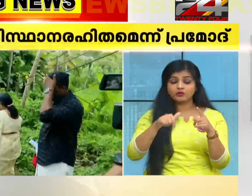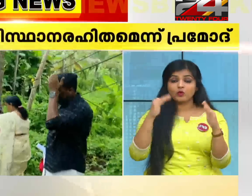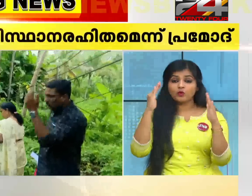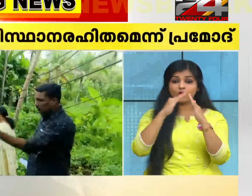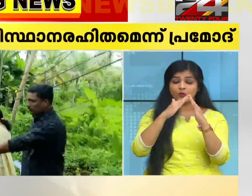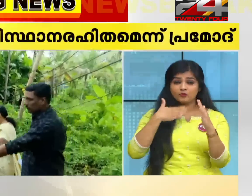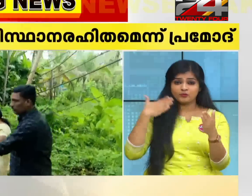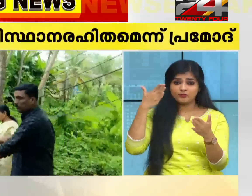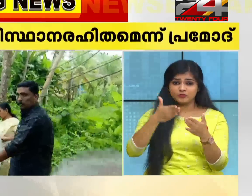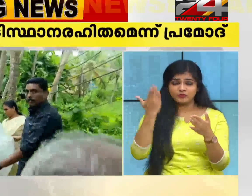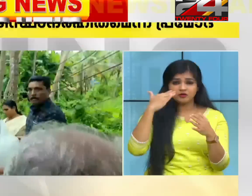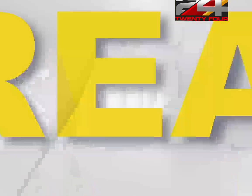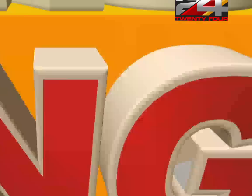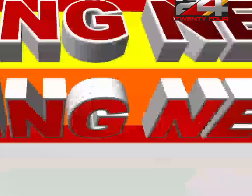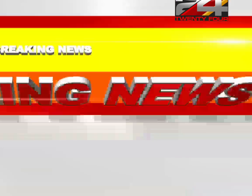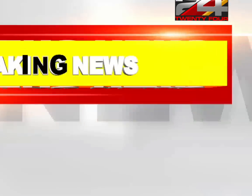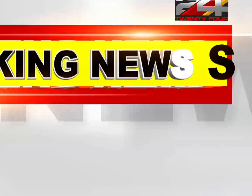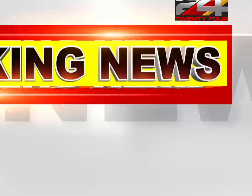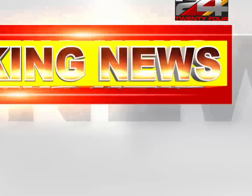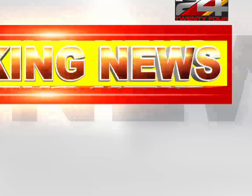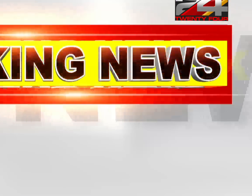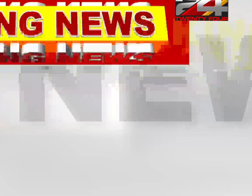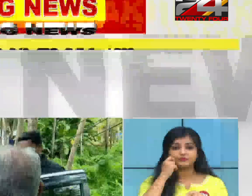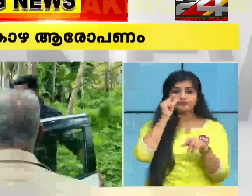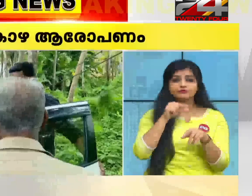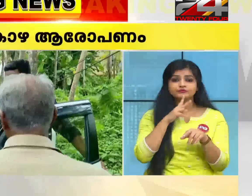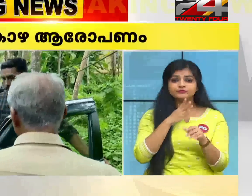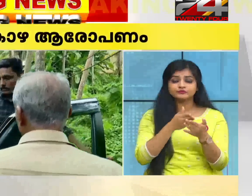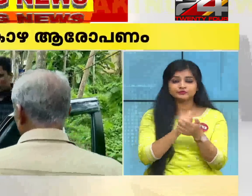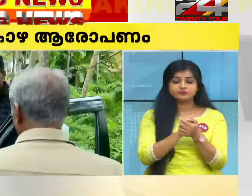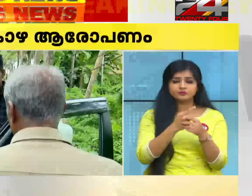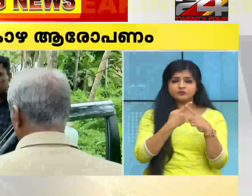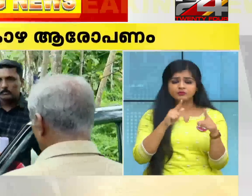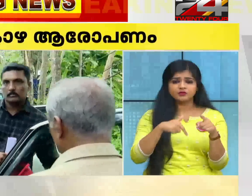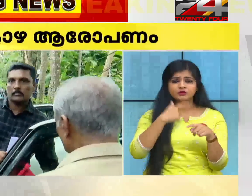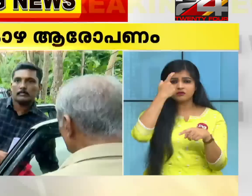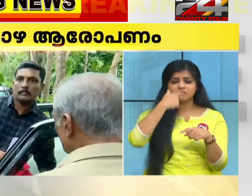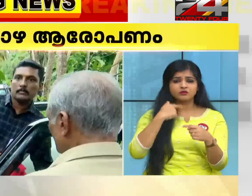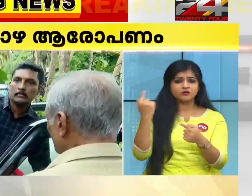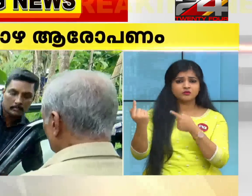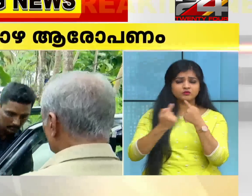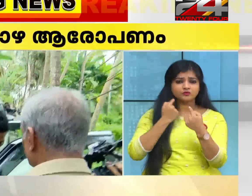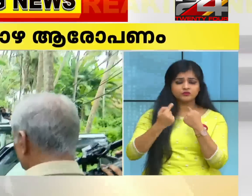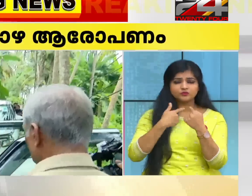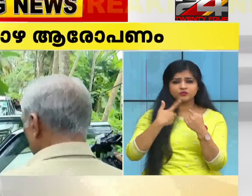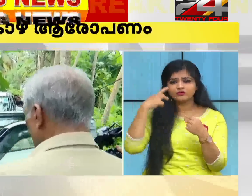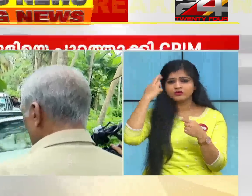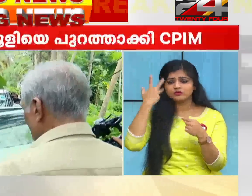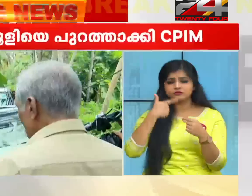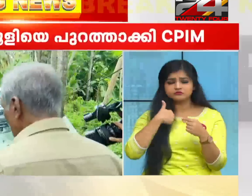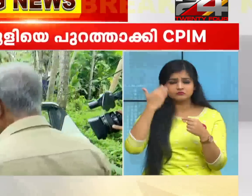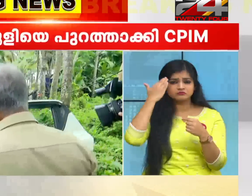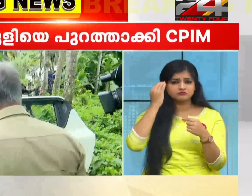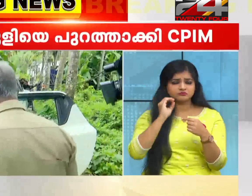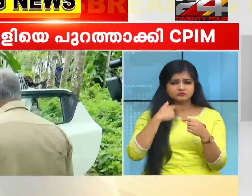അടക്കമുള്ള നടപടികളിലേക്ക് അല്ലെങ്കിൽ ആ രീതിയിൽ താൻ ഇതുവരെ പോയിട്ടില്ല. എന്നിട്ടും തനിക്കെതിരെ ഇത്തരത്തിലുള്ള ആരോപണം എന്തുകൊണ്ടാണ് ഉയർന്നു വന്നത് എന്നുള്ള കാര്യത്തിൽ തനിക്ക്